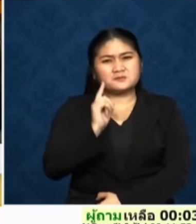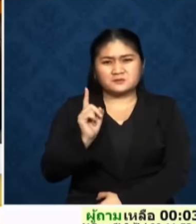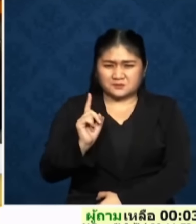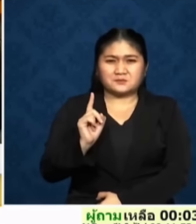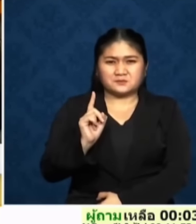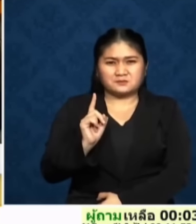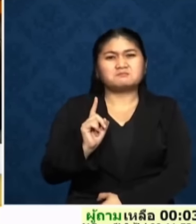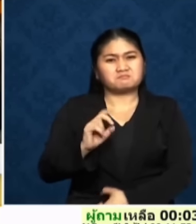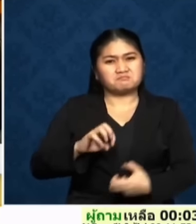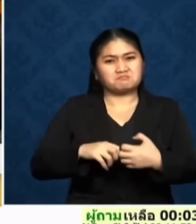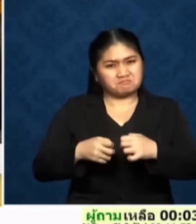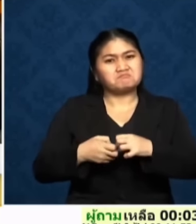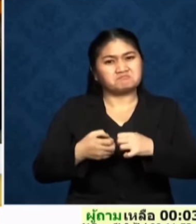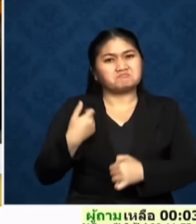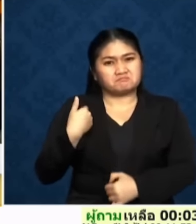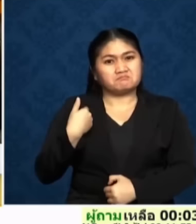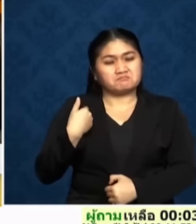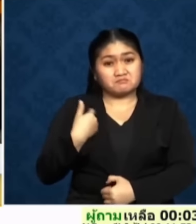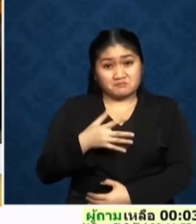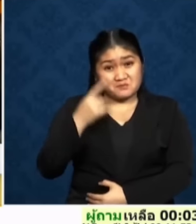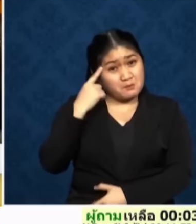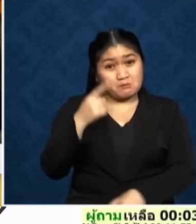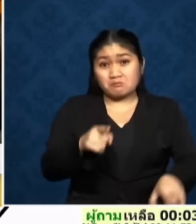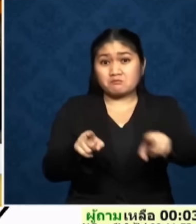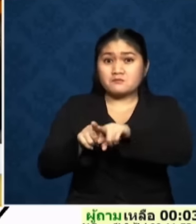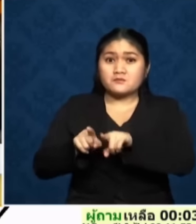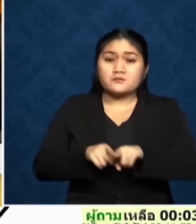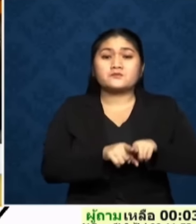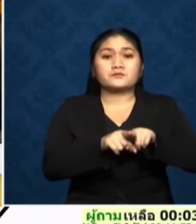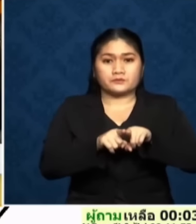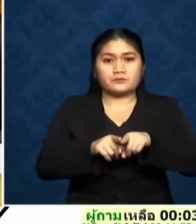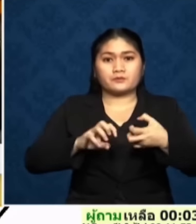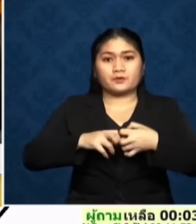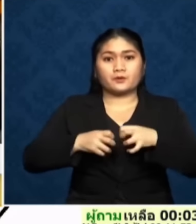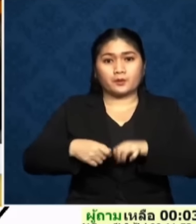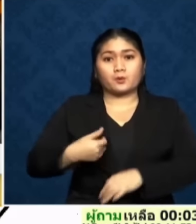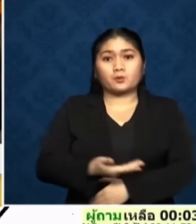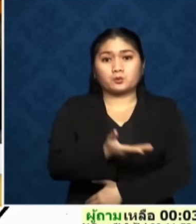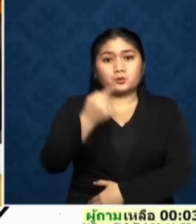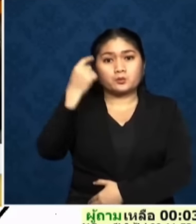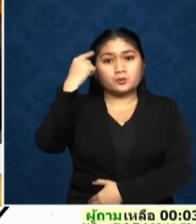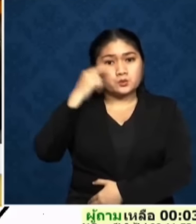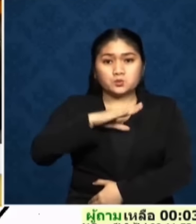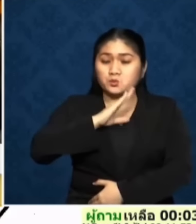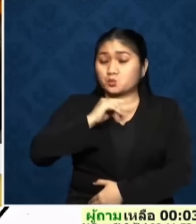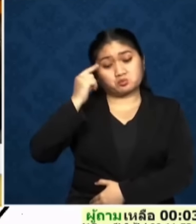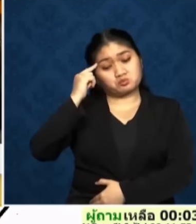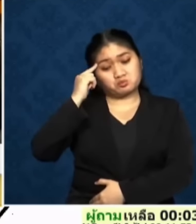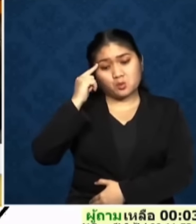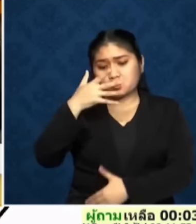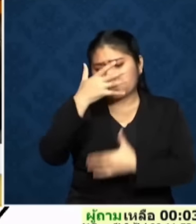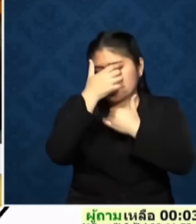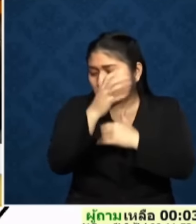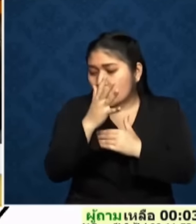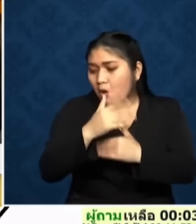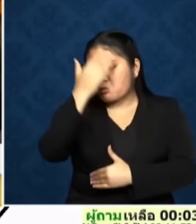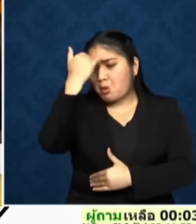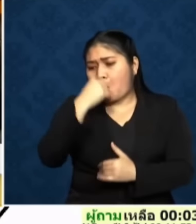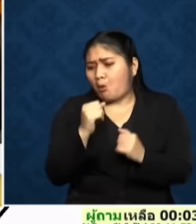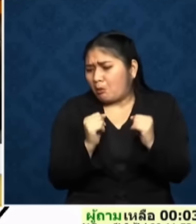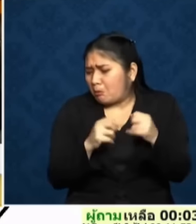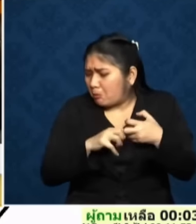ประเด็นที่เป็นปัญหาซึ่งก็เห็นเหมือนกันกับท่านนะว่าเป็นปัญหาท่านเห็นว่าไม่ควรจะมาสนใจเรื่องนี้เดี๋ยวกลัวจะมีปัญ